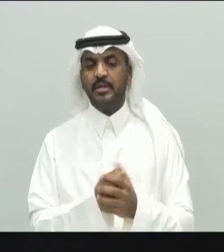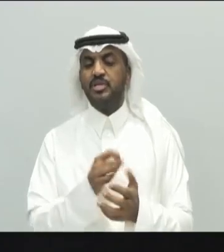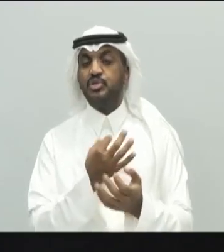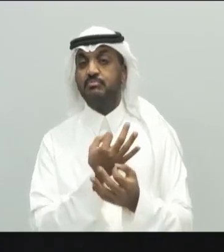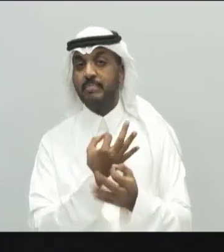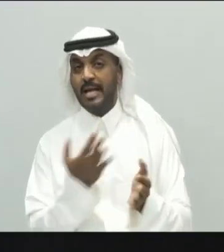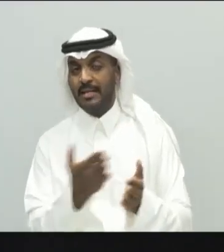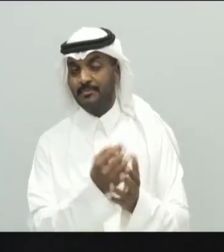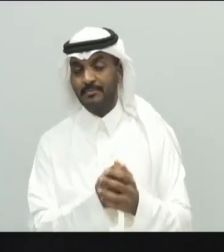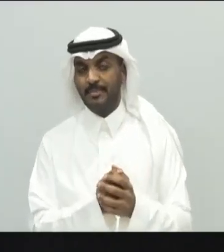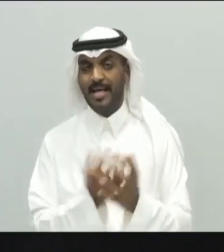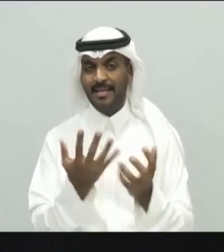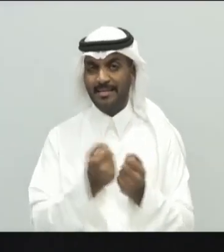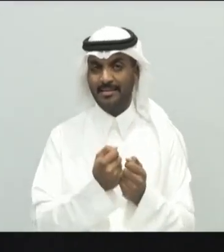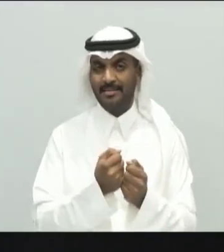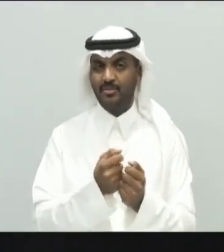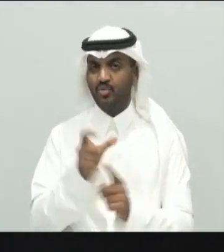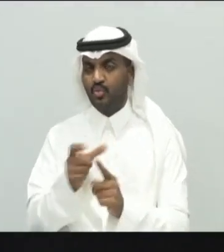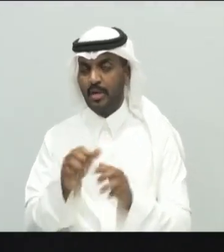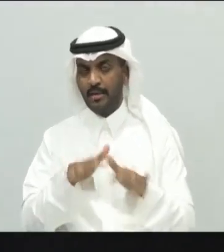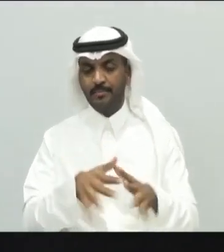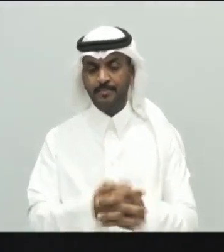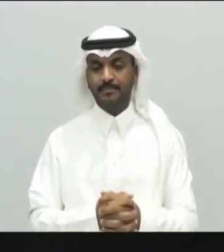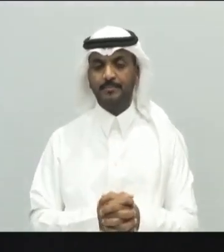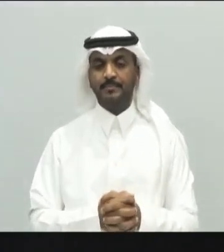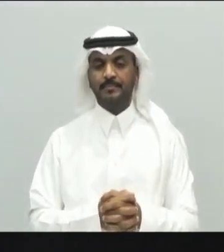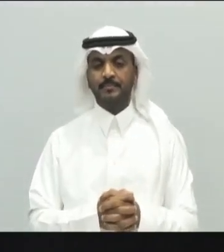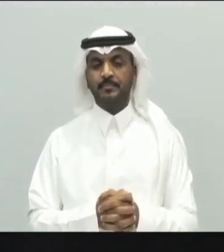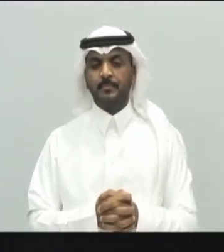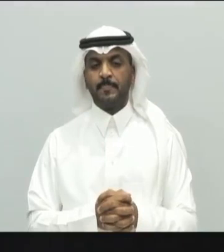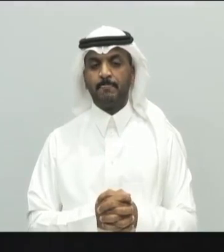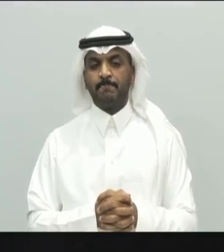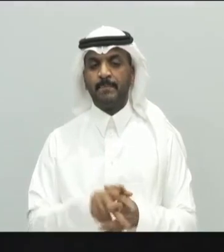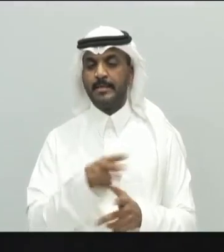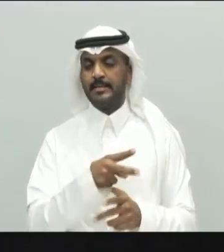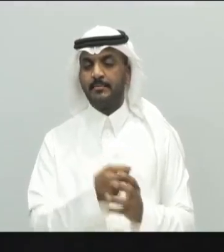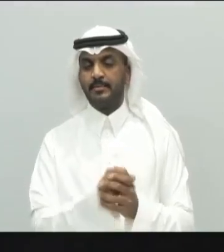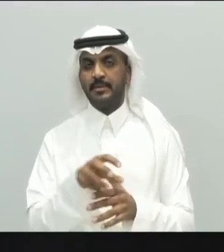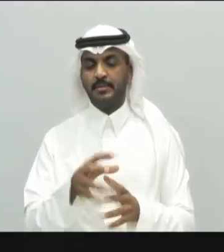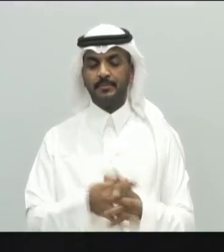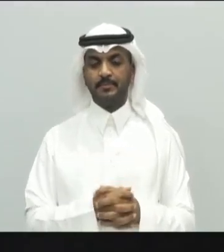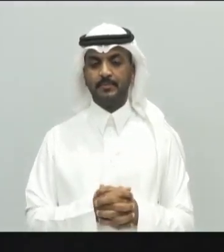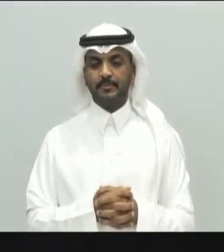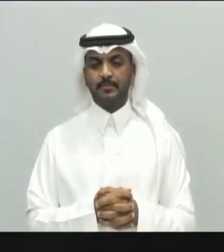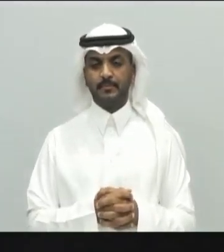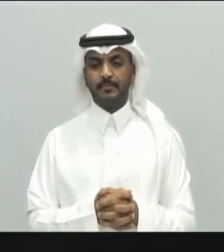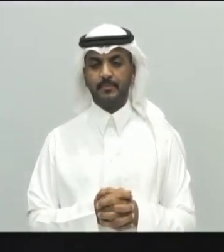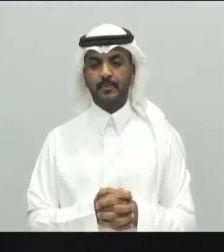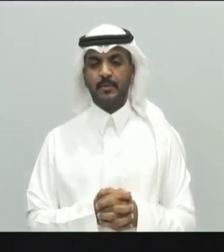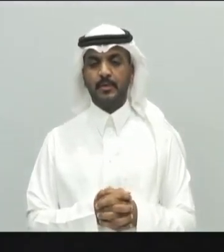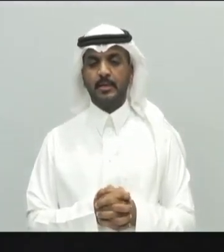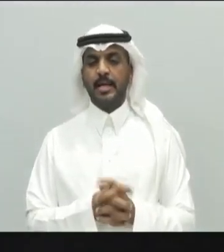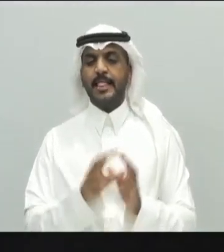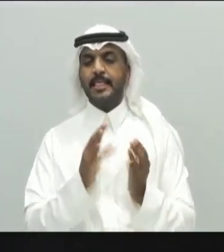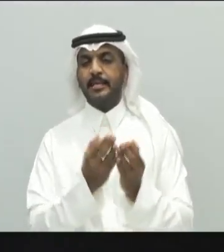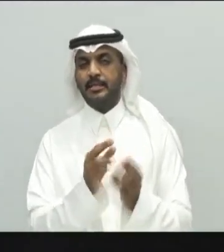اجمالي عدد السكان كذلك من اقسام التركيب السكان التركيب